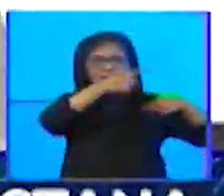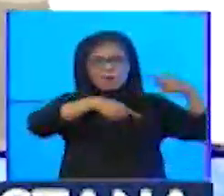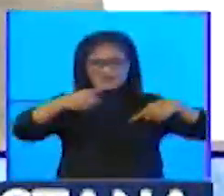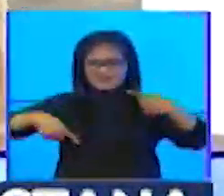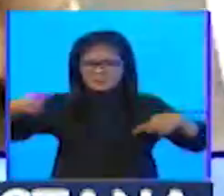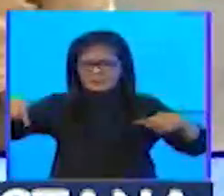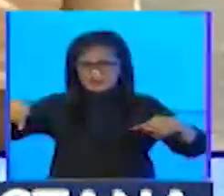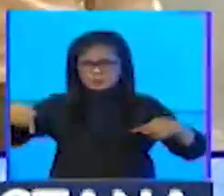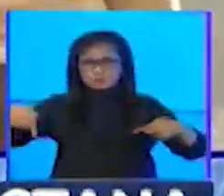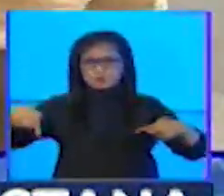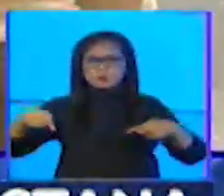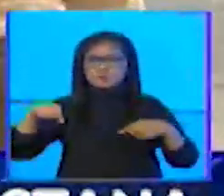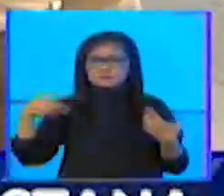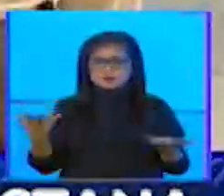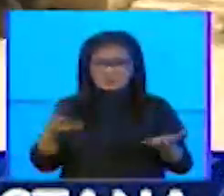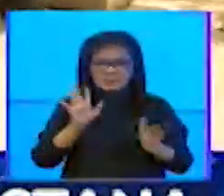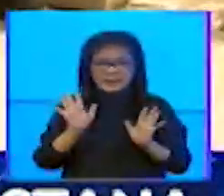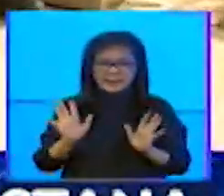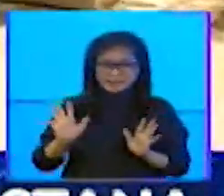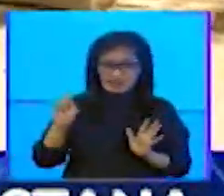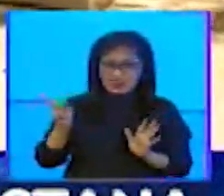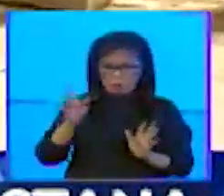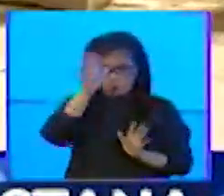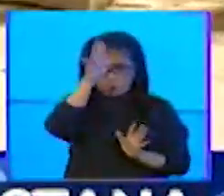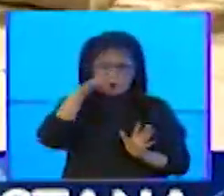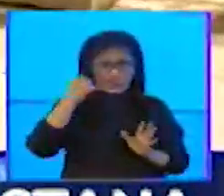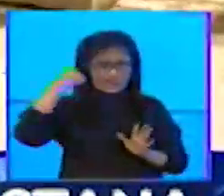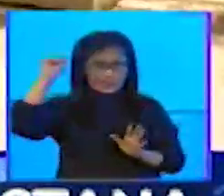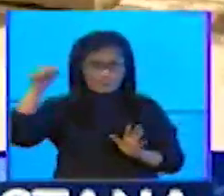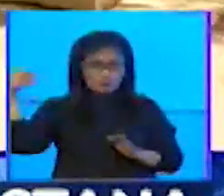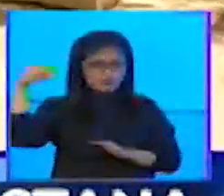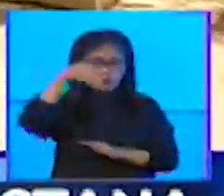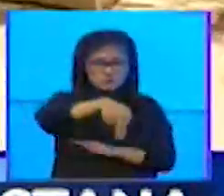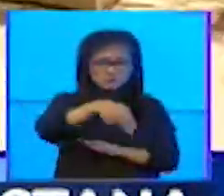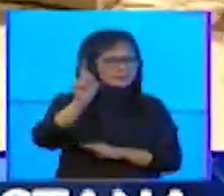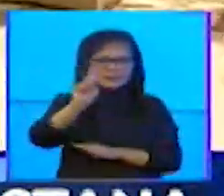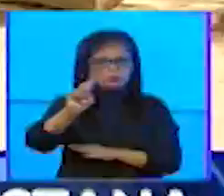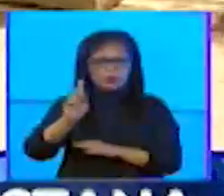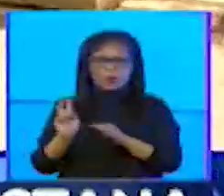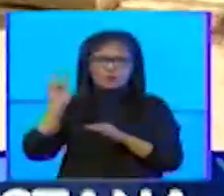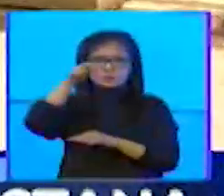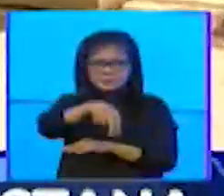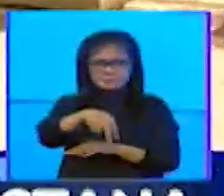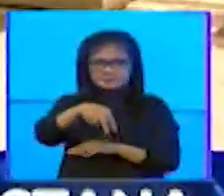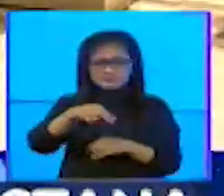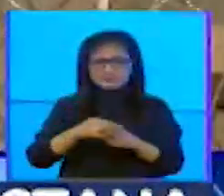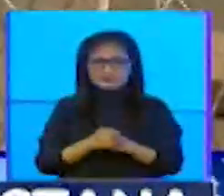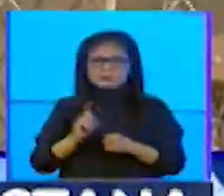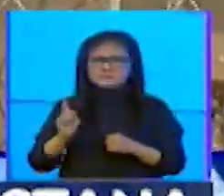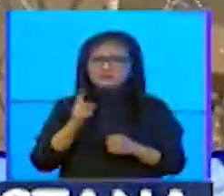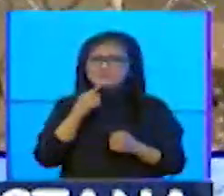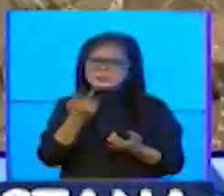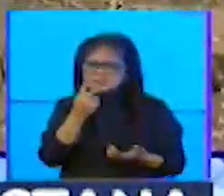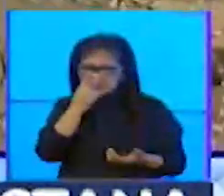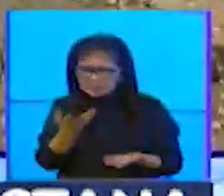agar jangan sampai ini peserta aksi mengarah ke Istana Kepresidenan. Tidak hanya itu saja, tapi kalau kami lihat situasinya, ini juga